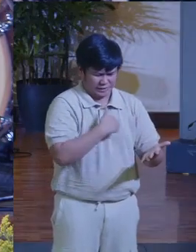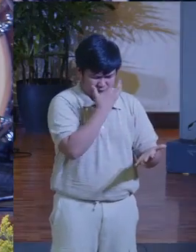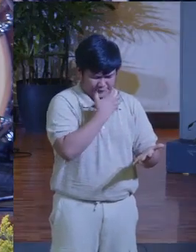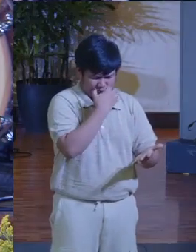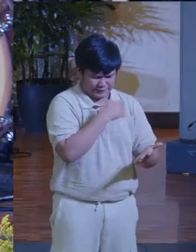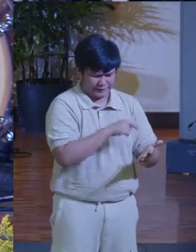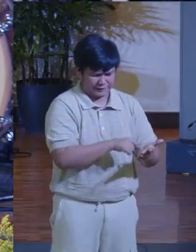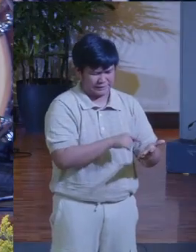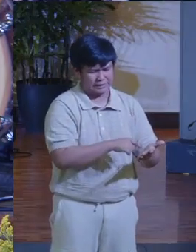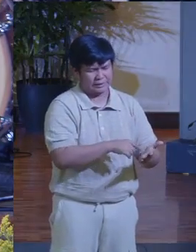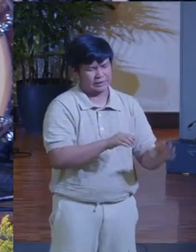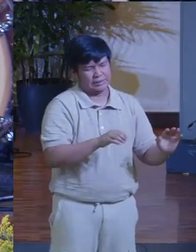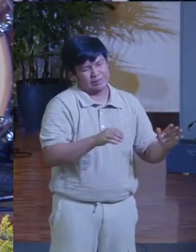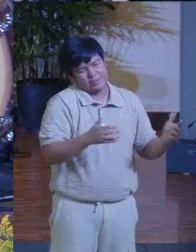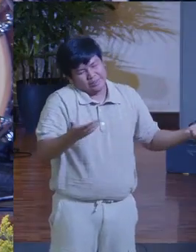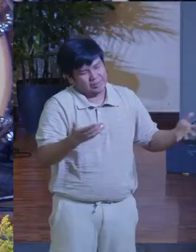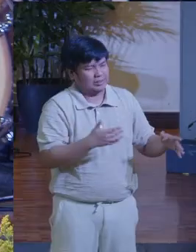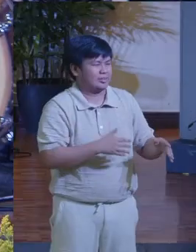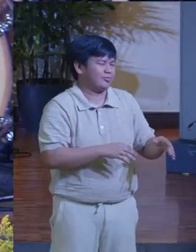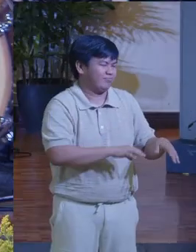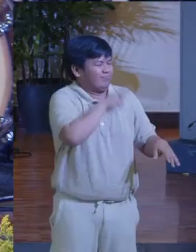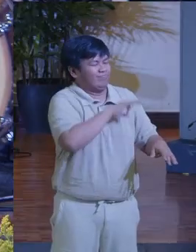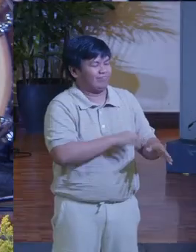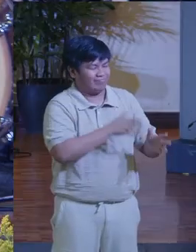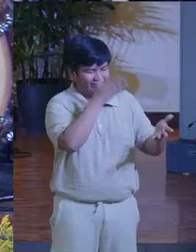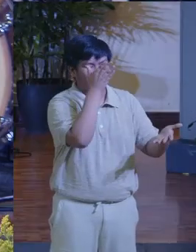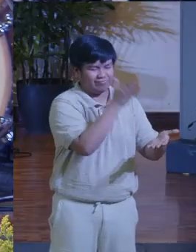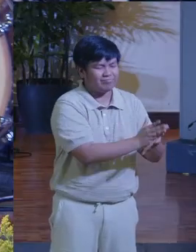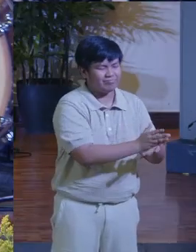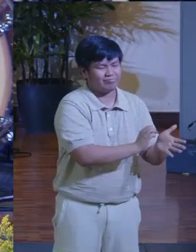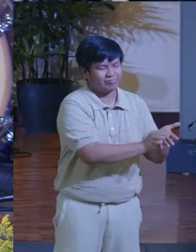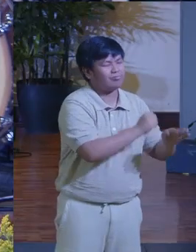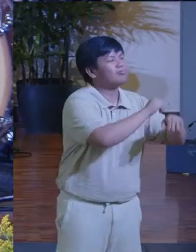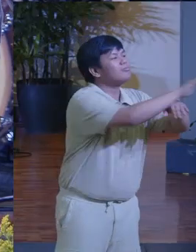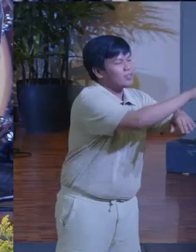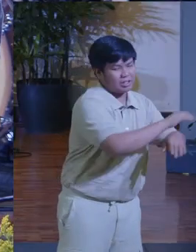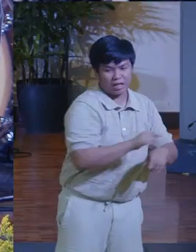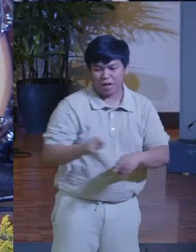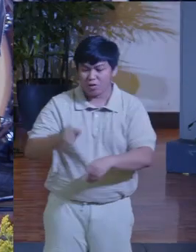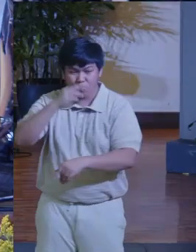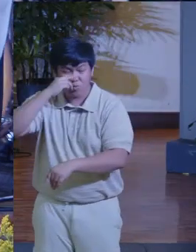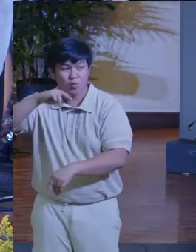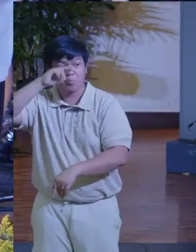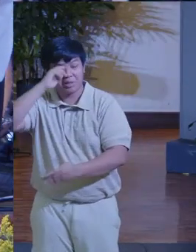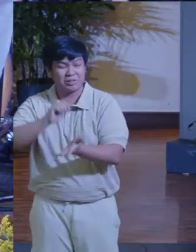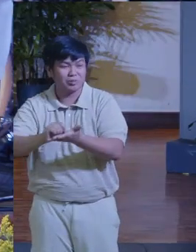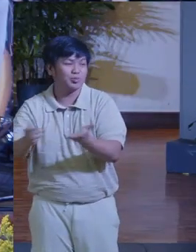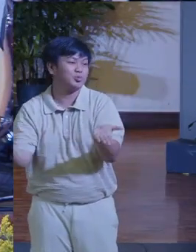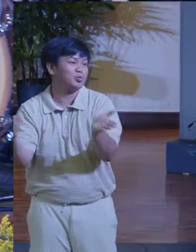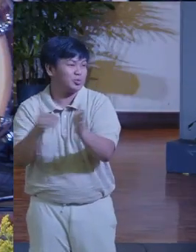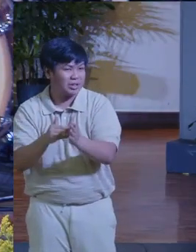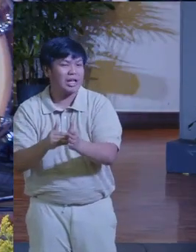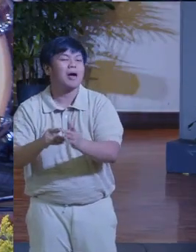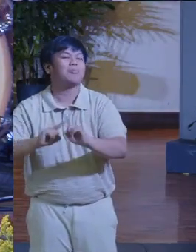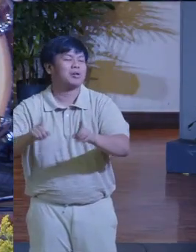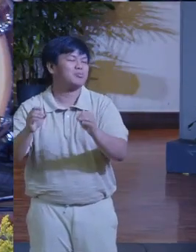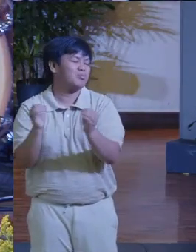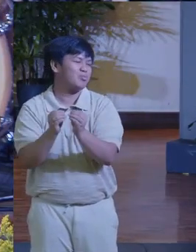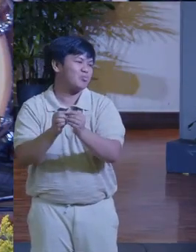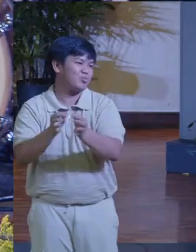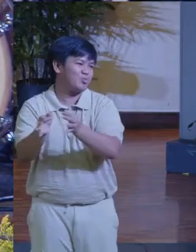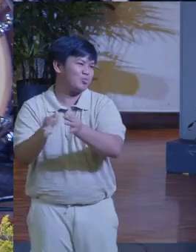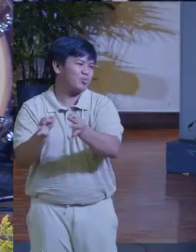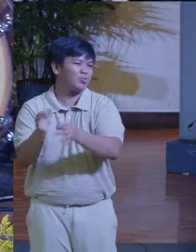Romans. Kaya marami po sa Romans ay pagpapaliwanag ng sinabi niya sa Galatians. No? So,